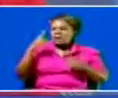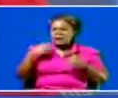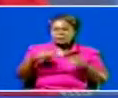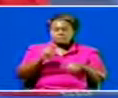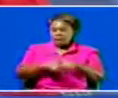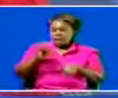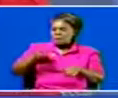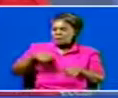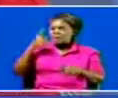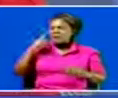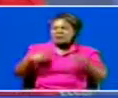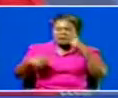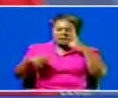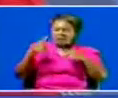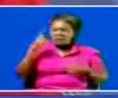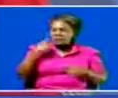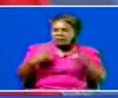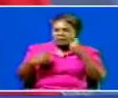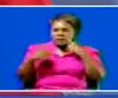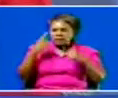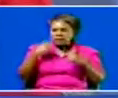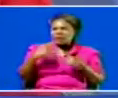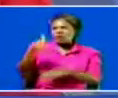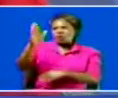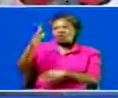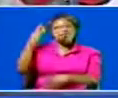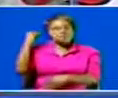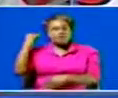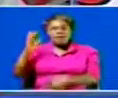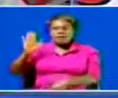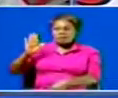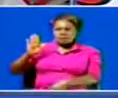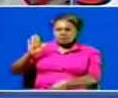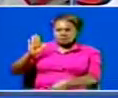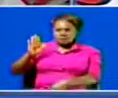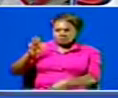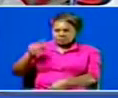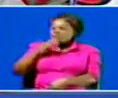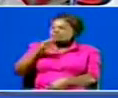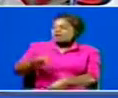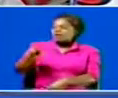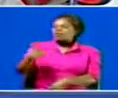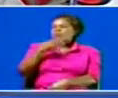akilia ndugu yangu chozi la maskini ni alibadili tosha. Na yule mama akilia shakulani we mume.